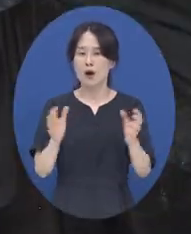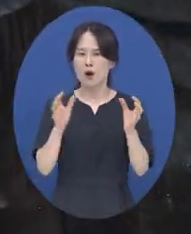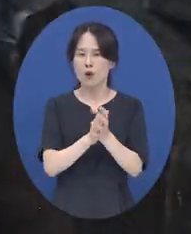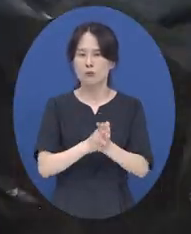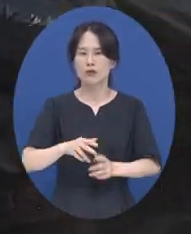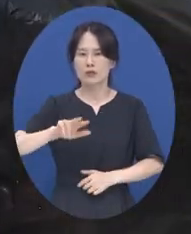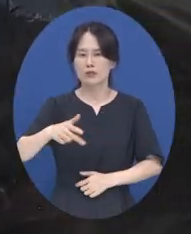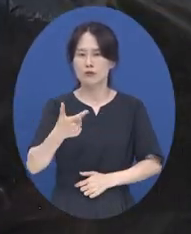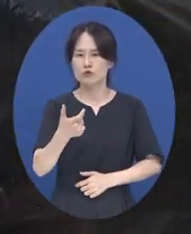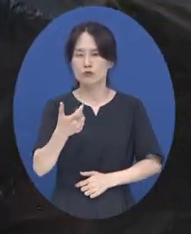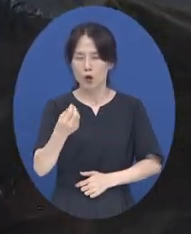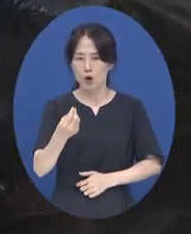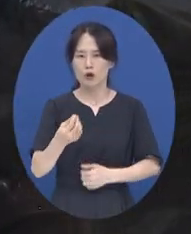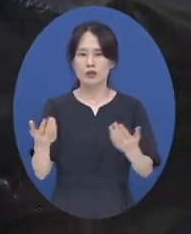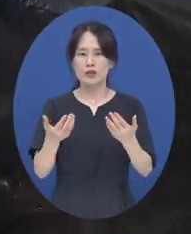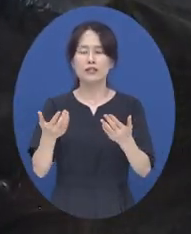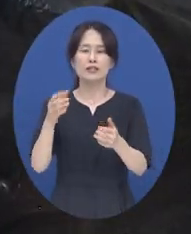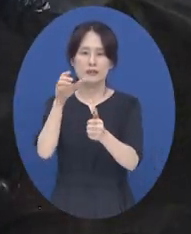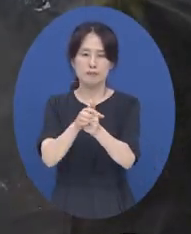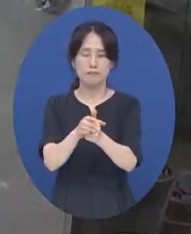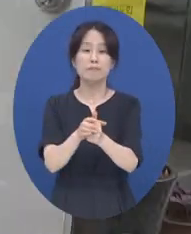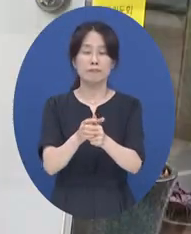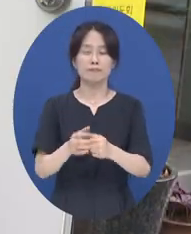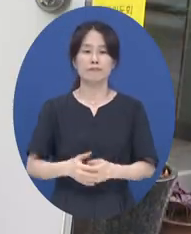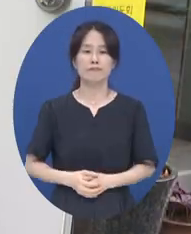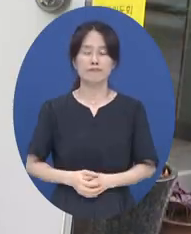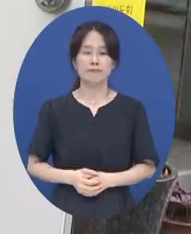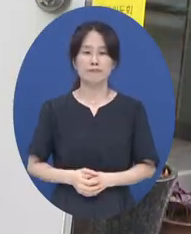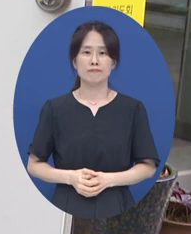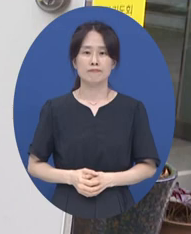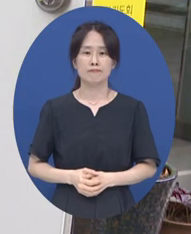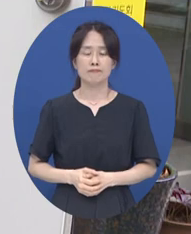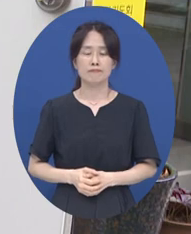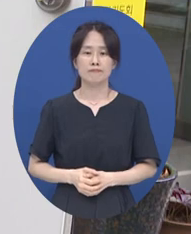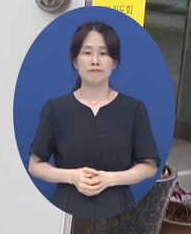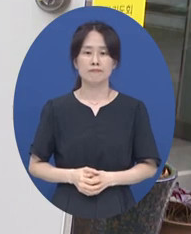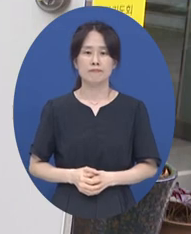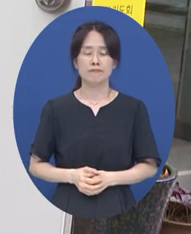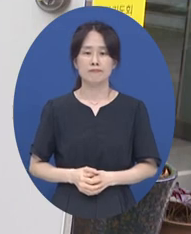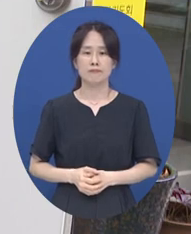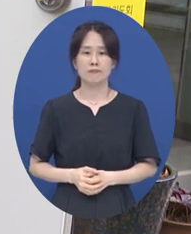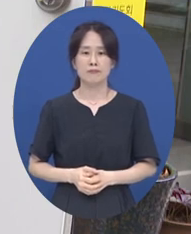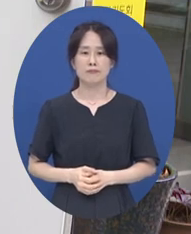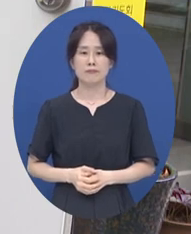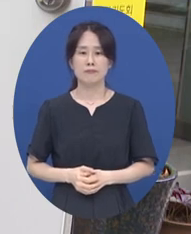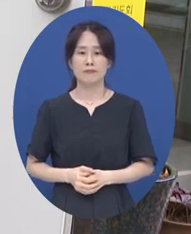760여 건의 일자리를 만들었습니다. 경기지TV 최지연입니다.